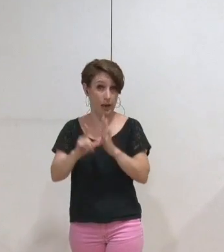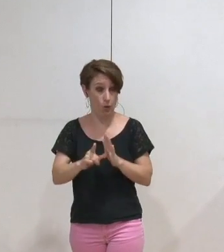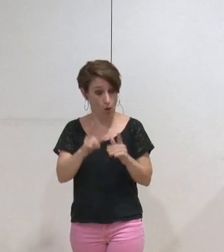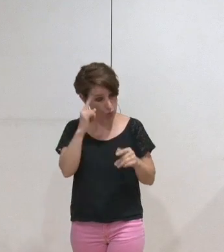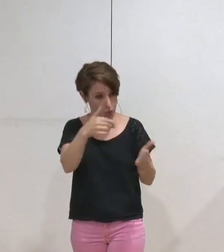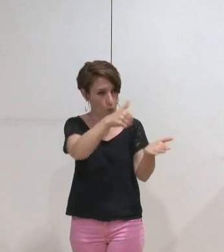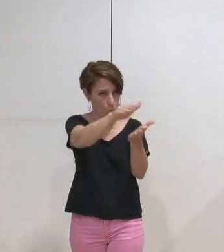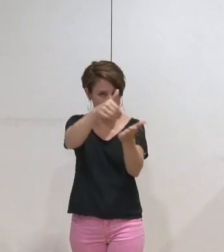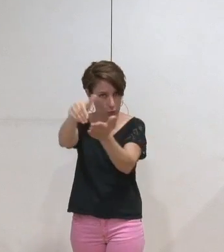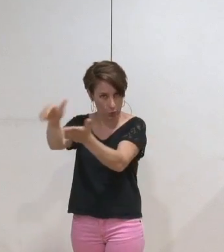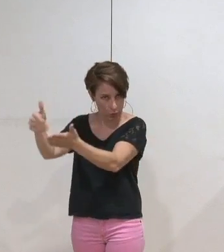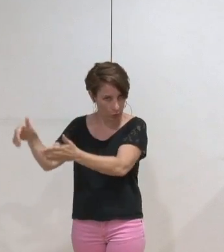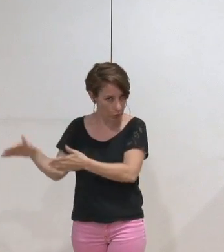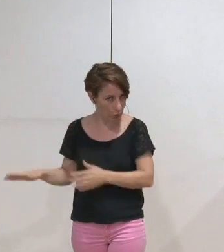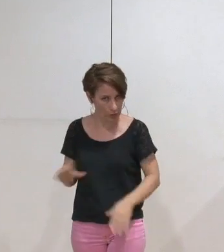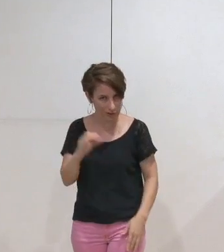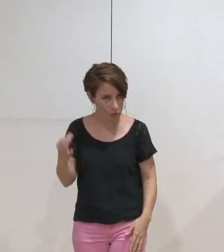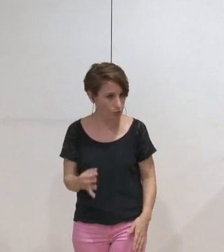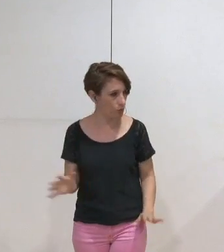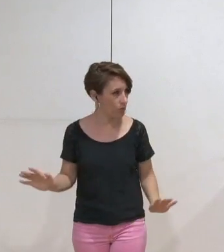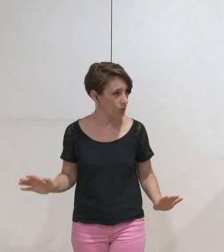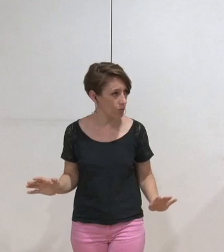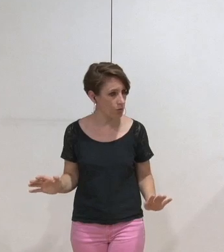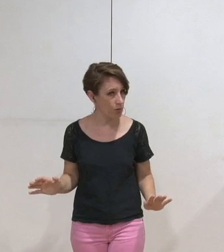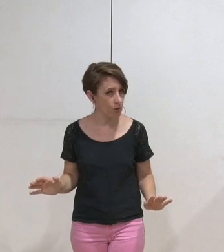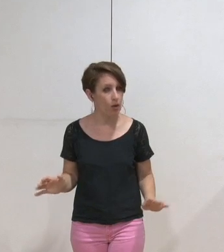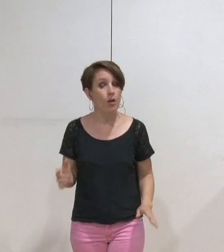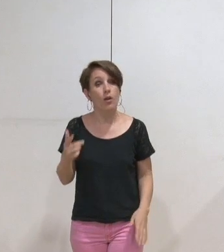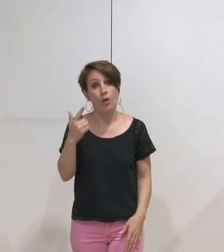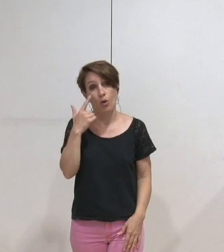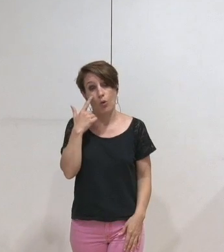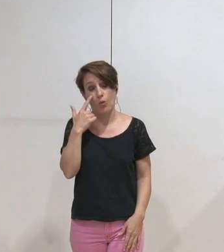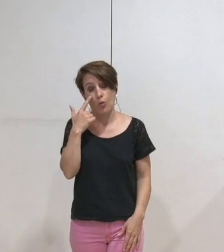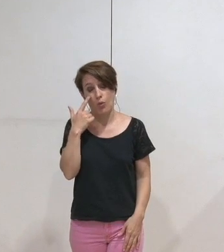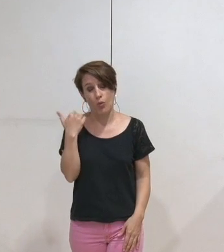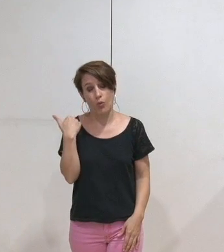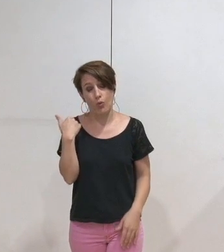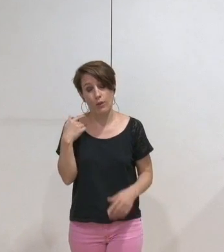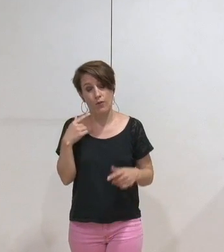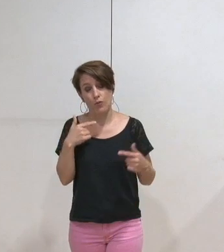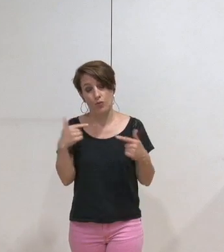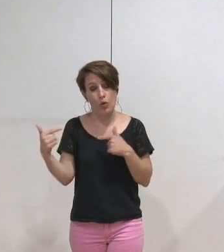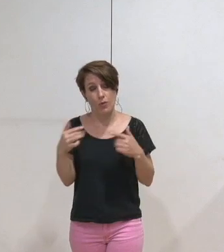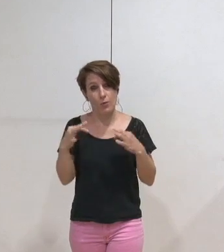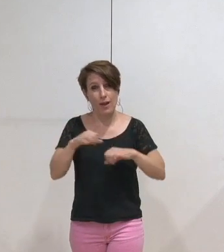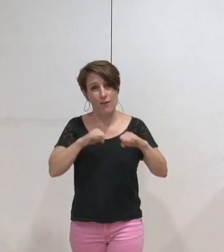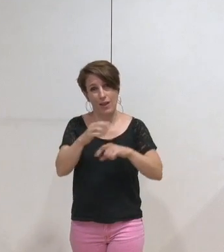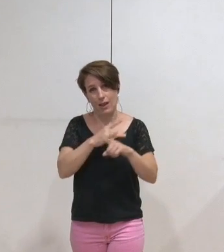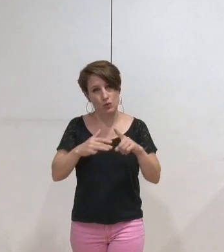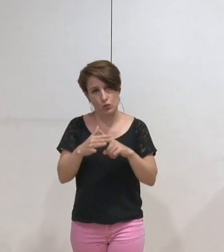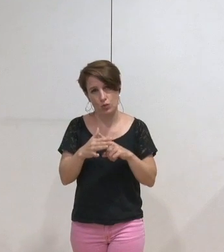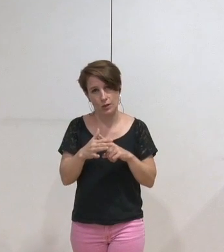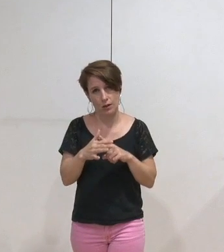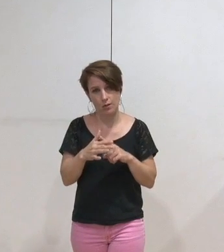ce sens car nous nous avons vu dans le débat sur le sur l'action sociale que nous sommes une ville aujourd'hui qui